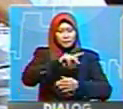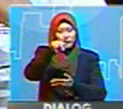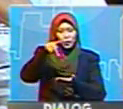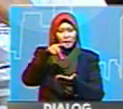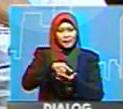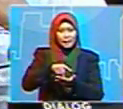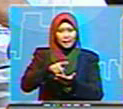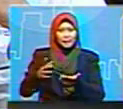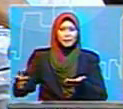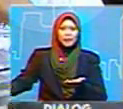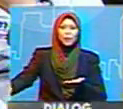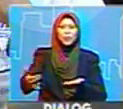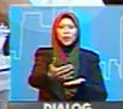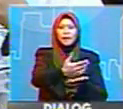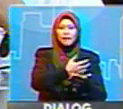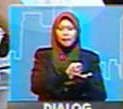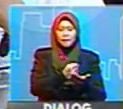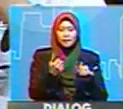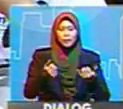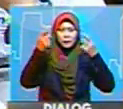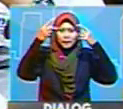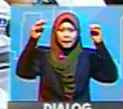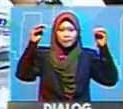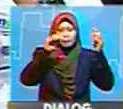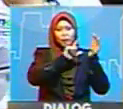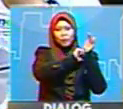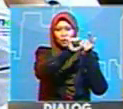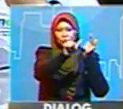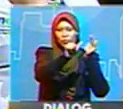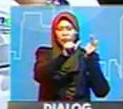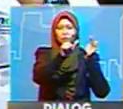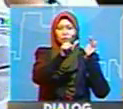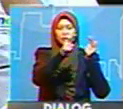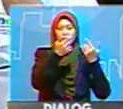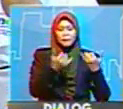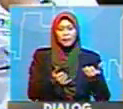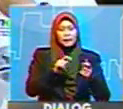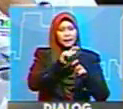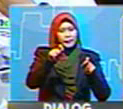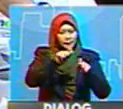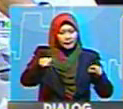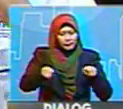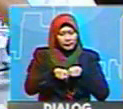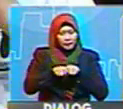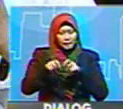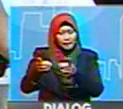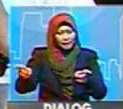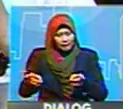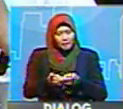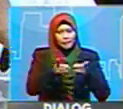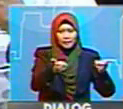kita pihak yang amat berhormat Perdana Menteri telah pun meluluskan untuk kita mengwujukkan di setiap daerah satu pusat